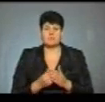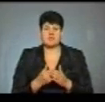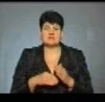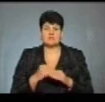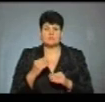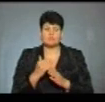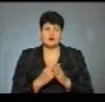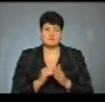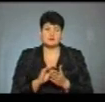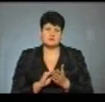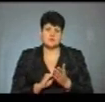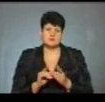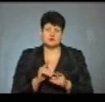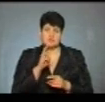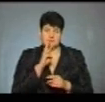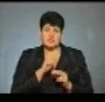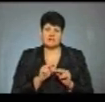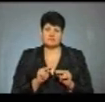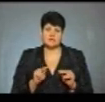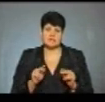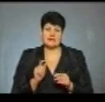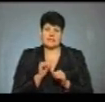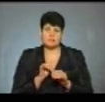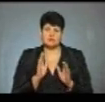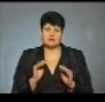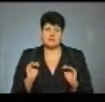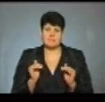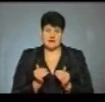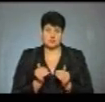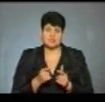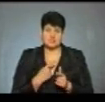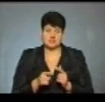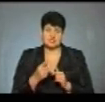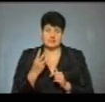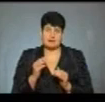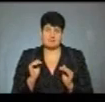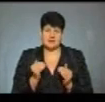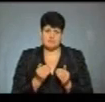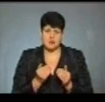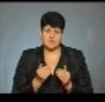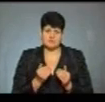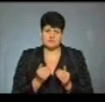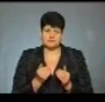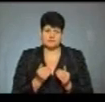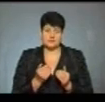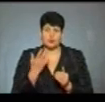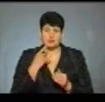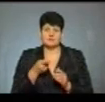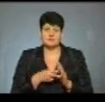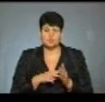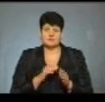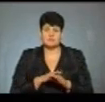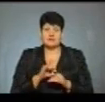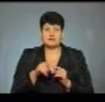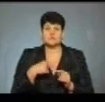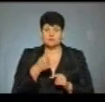програмі ви також вказали про те, що зарплата вчителя не може бути меншою, ніж 3 мінімальних. Коли плануєте реалізувати цю обіцянку? На